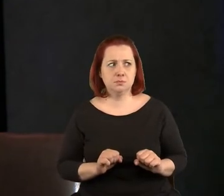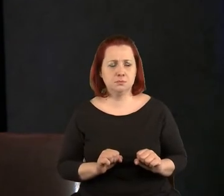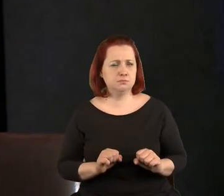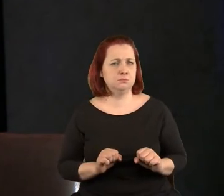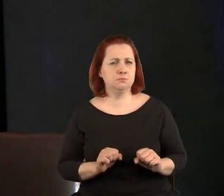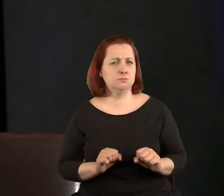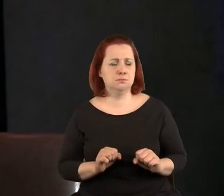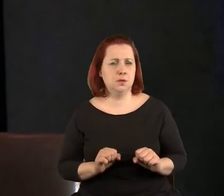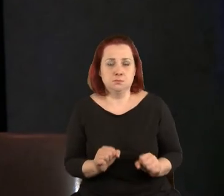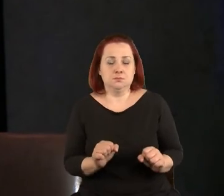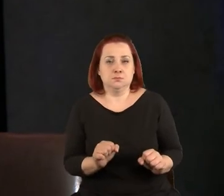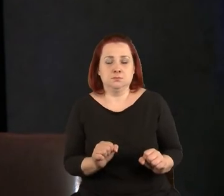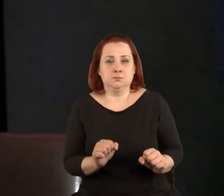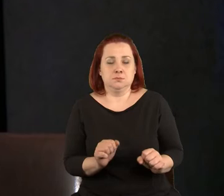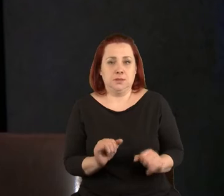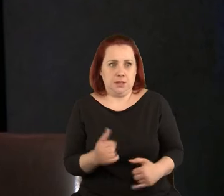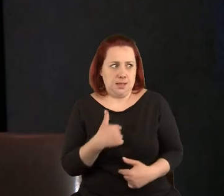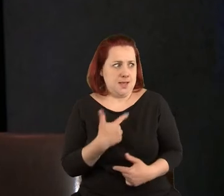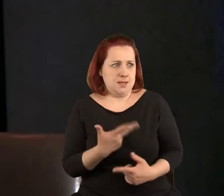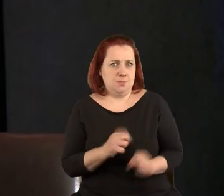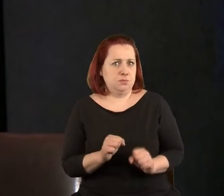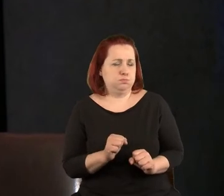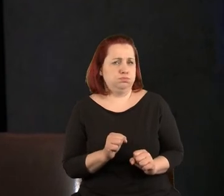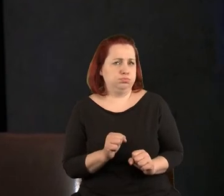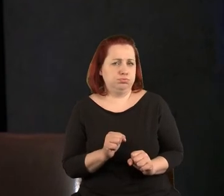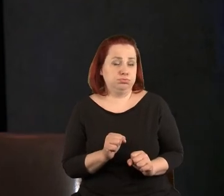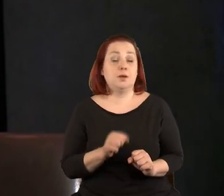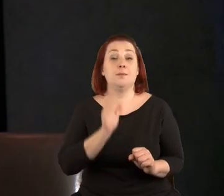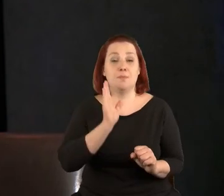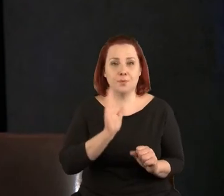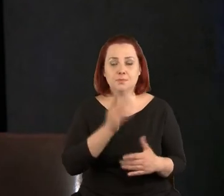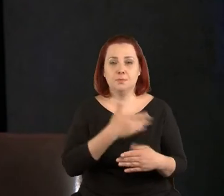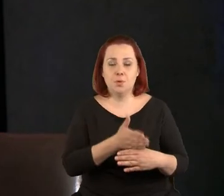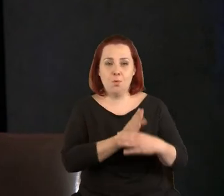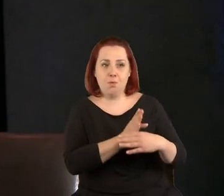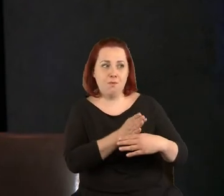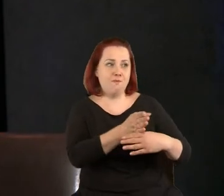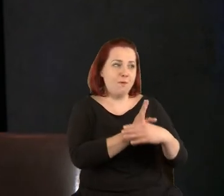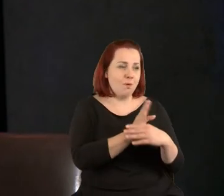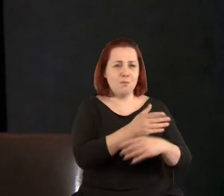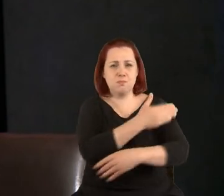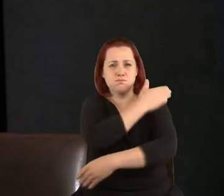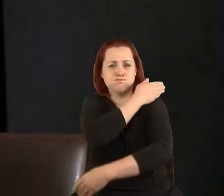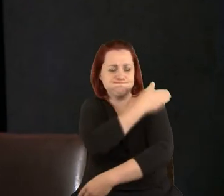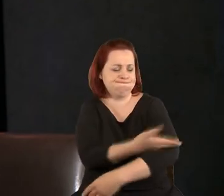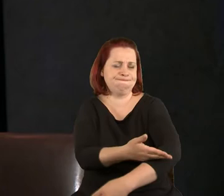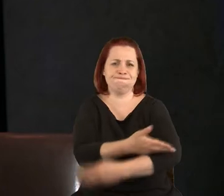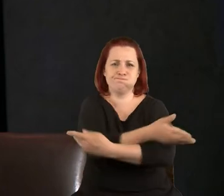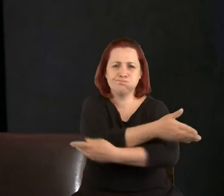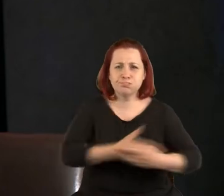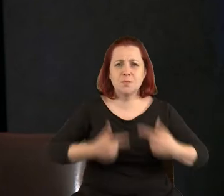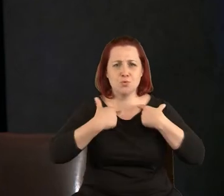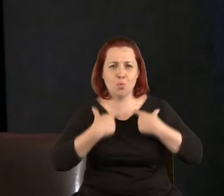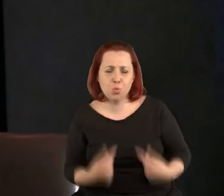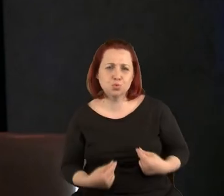nawet tak spinało, tak? I finalnie zaczęłam się chować za jakimiś koszulami, marynarkami, bo przez